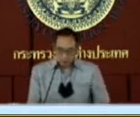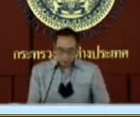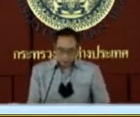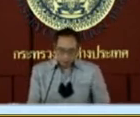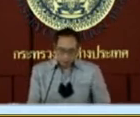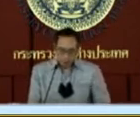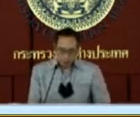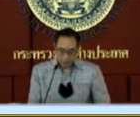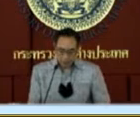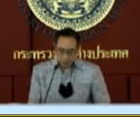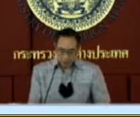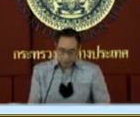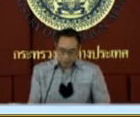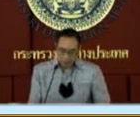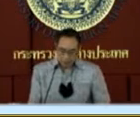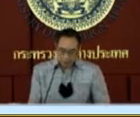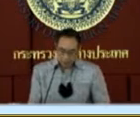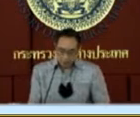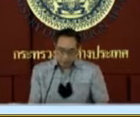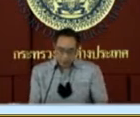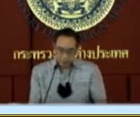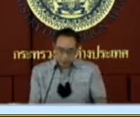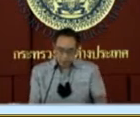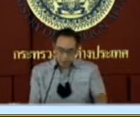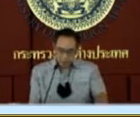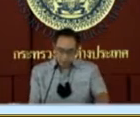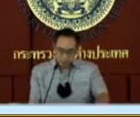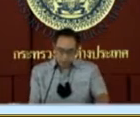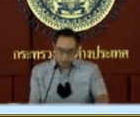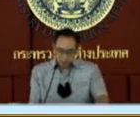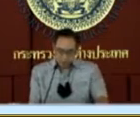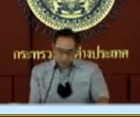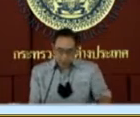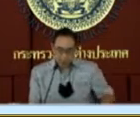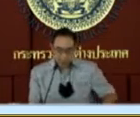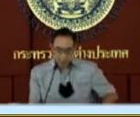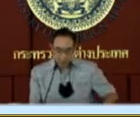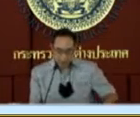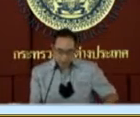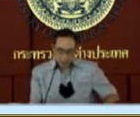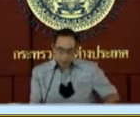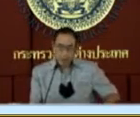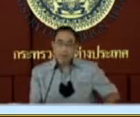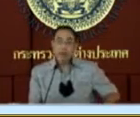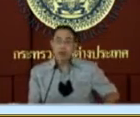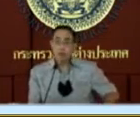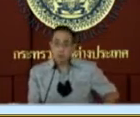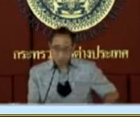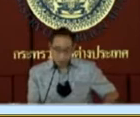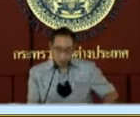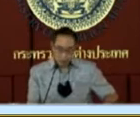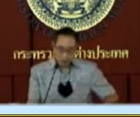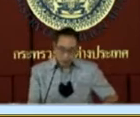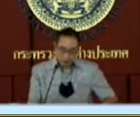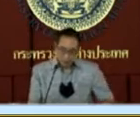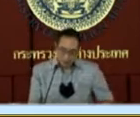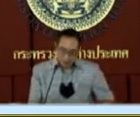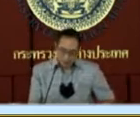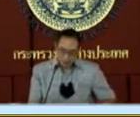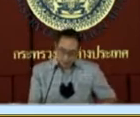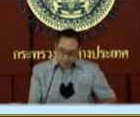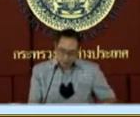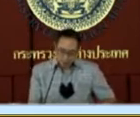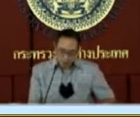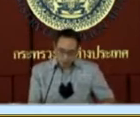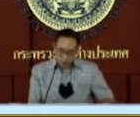ากนี้ประเทศยังให้หลายประเทศยังให้ข้อเสนอแนะแก่ไทยนะครับที่หลากหลายและเป็นประโยชน์ในการพิจารณ